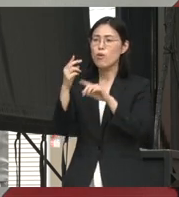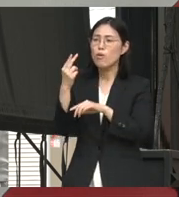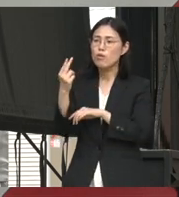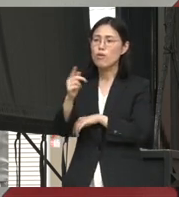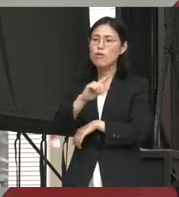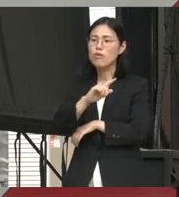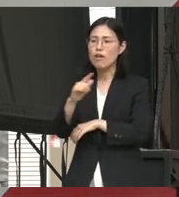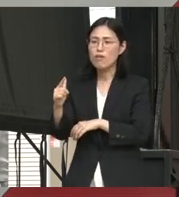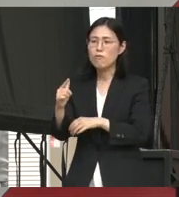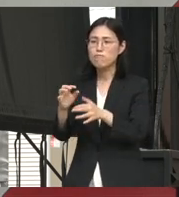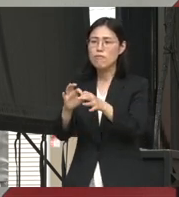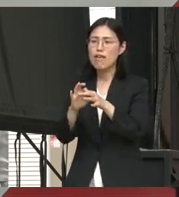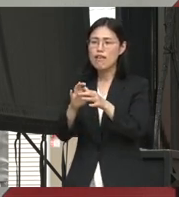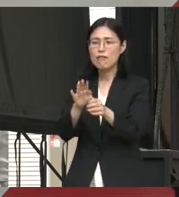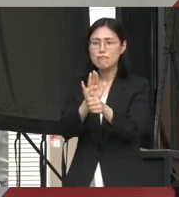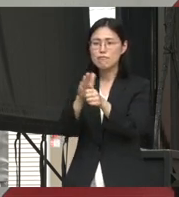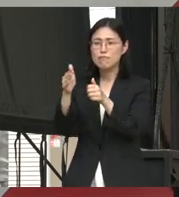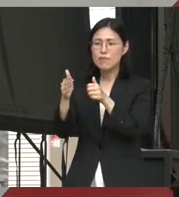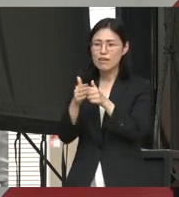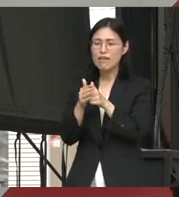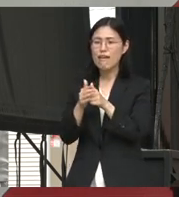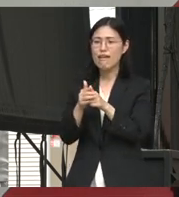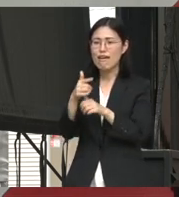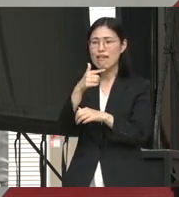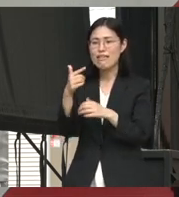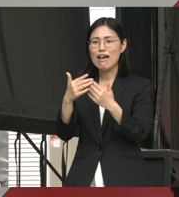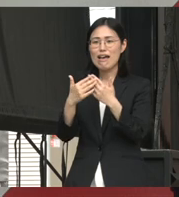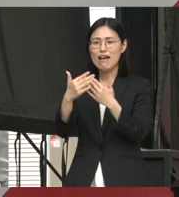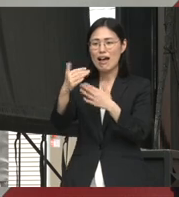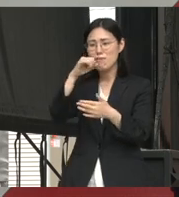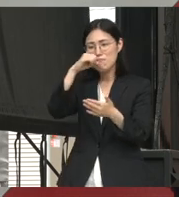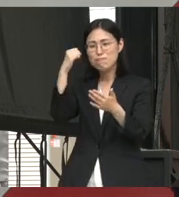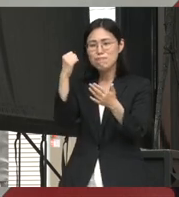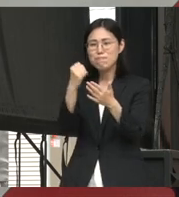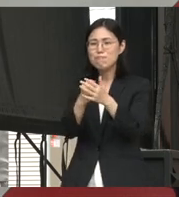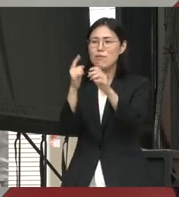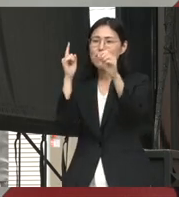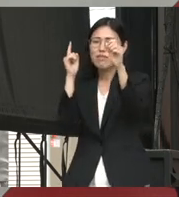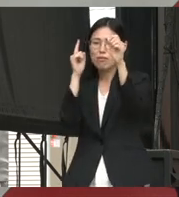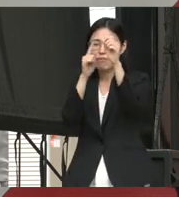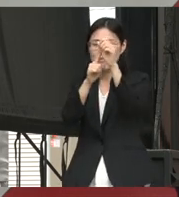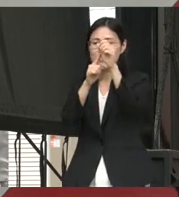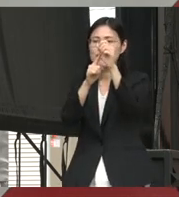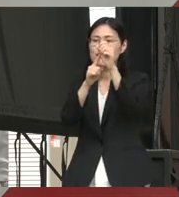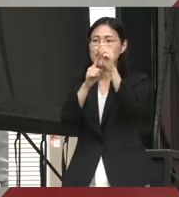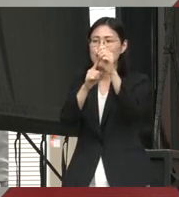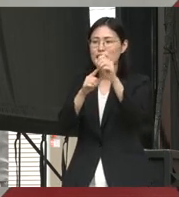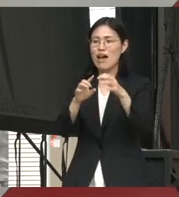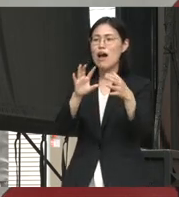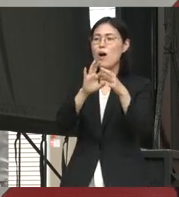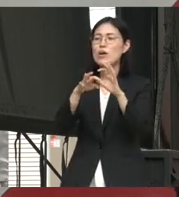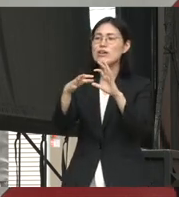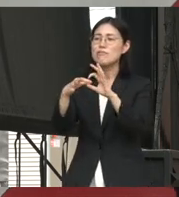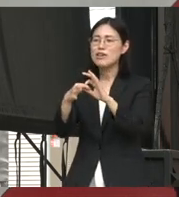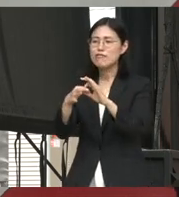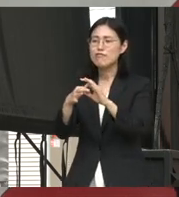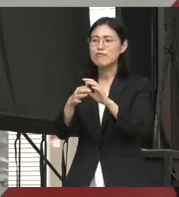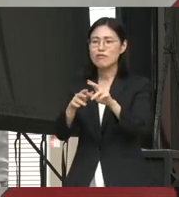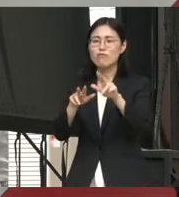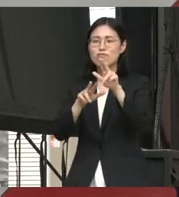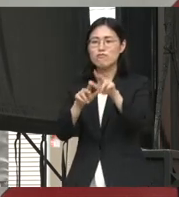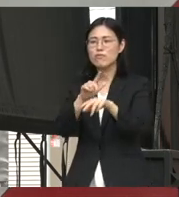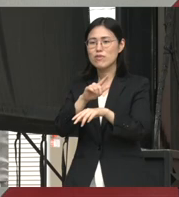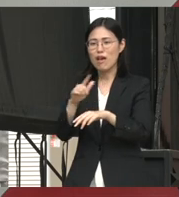り、大会の成功に向けた取り組みを行うとともに、オリンピック憲章の精神に鑑